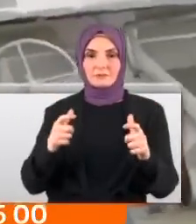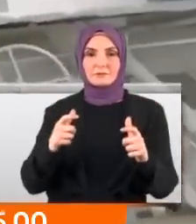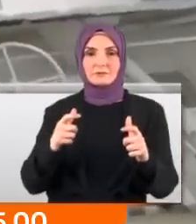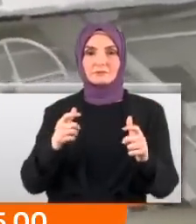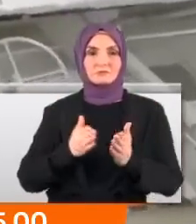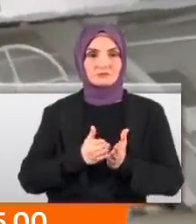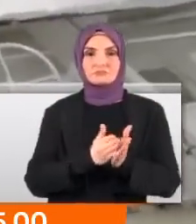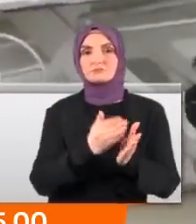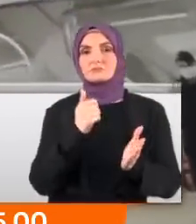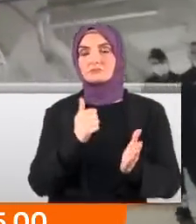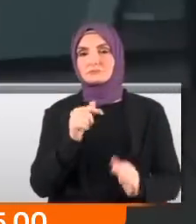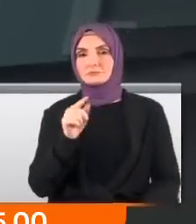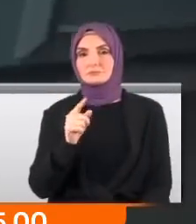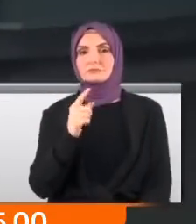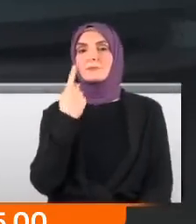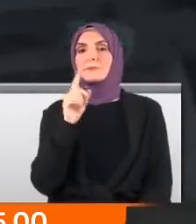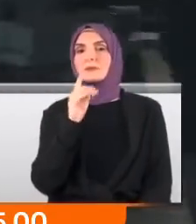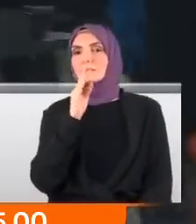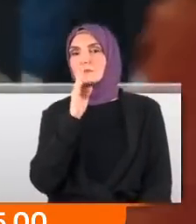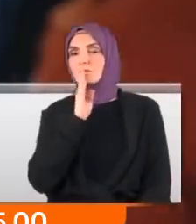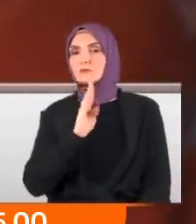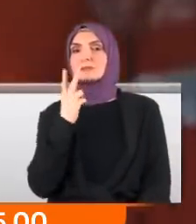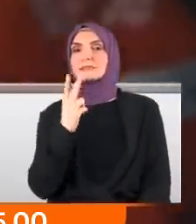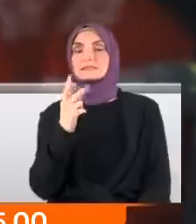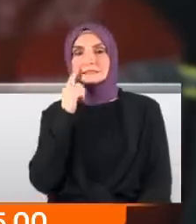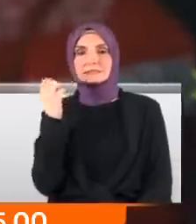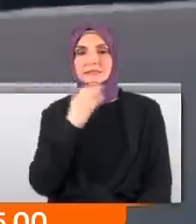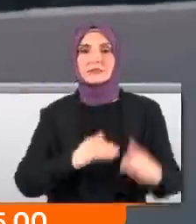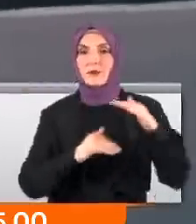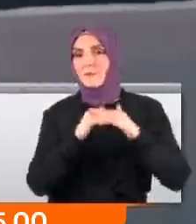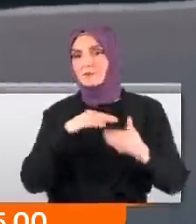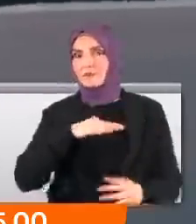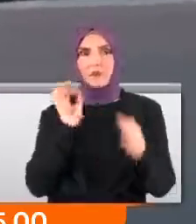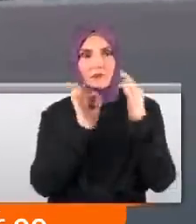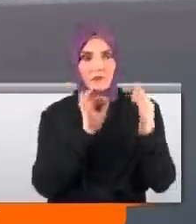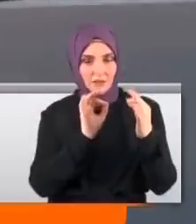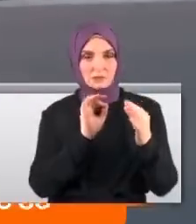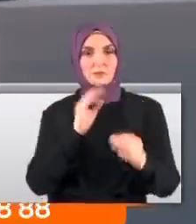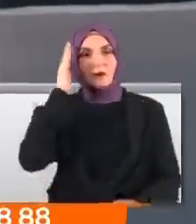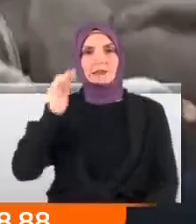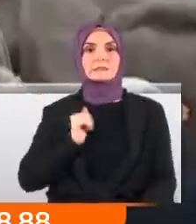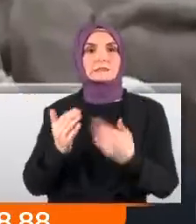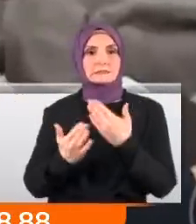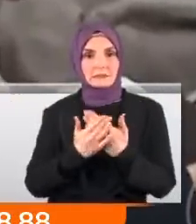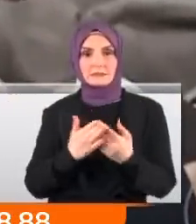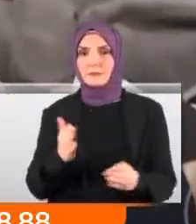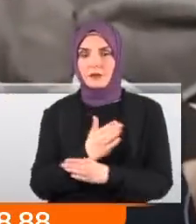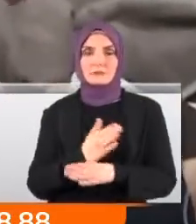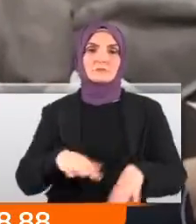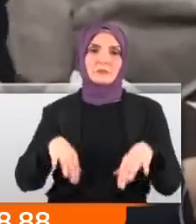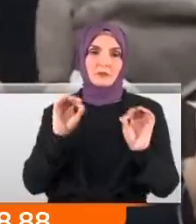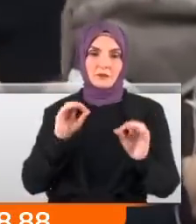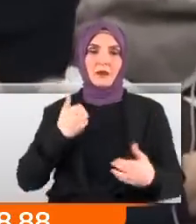1400 kişi kapasiteli gemide iletişimden muharebe destek araçlarına kadar ihtiyaç duyulan her şey mevcut. Ameliyathane,